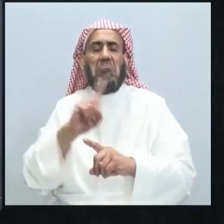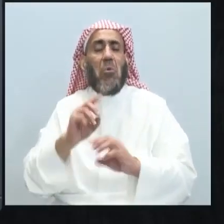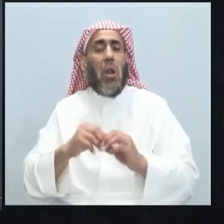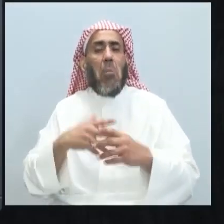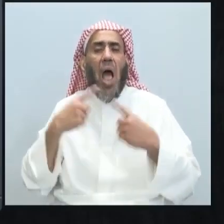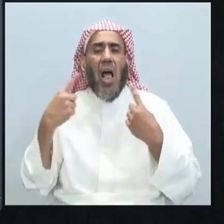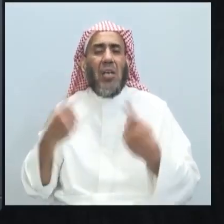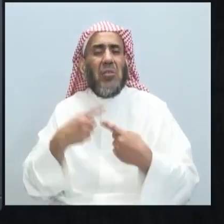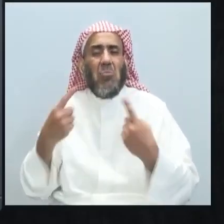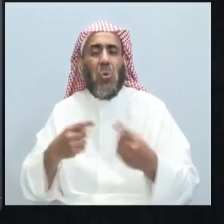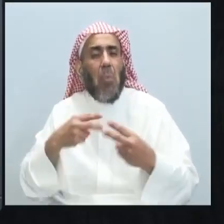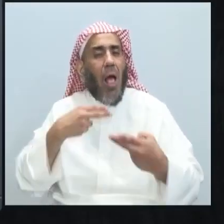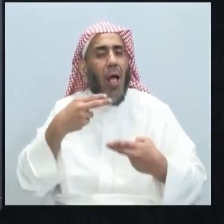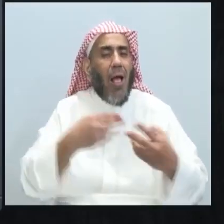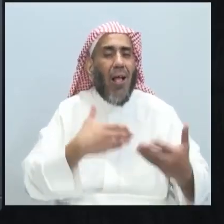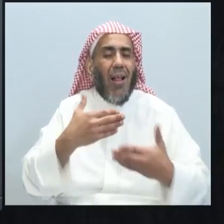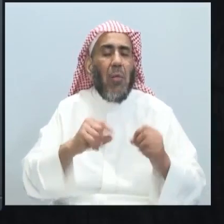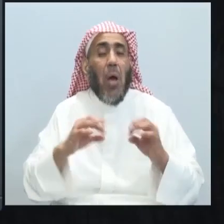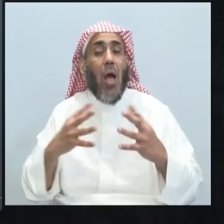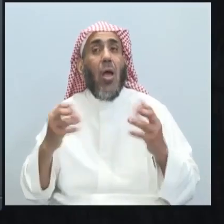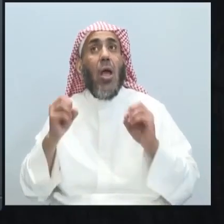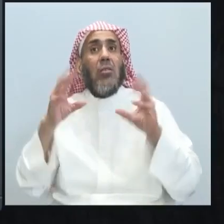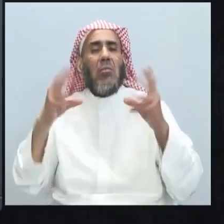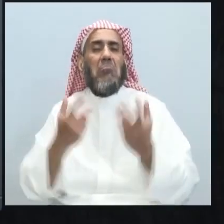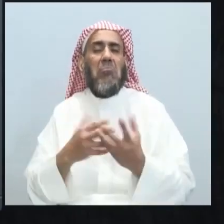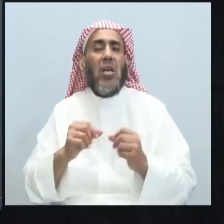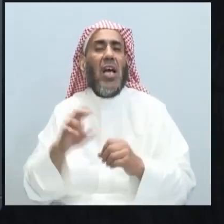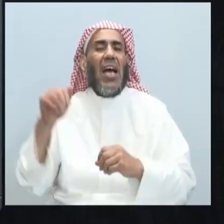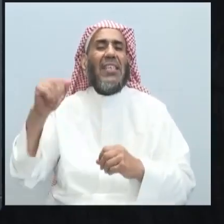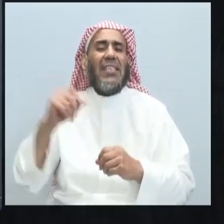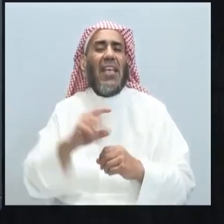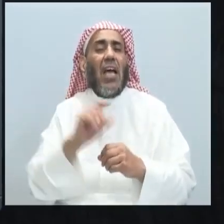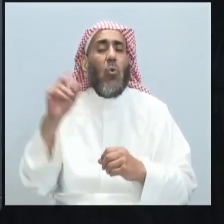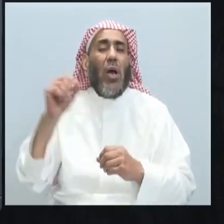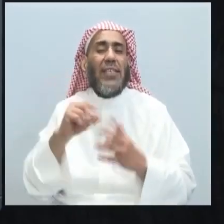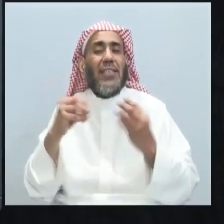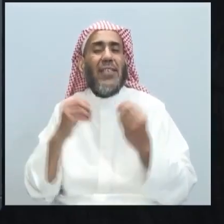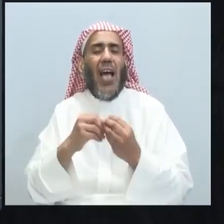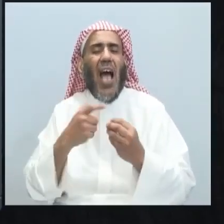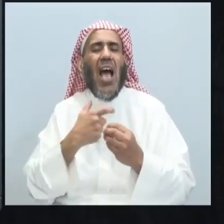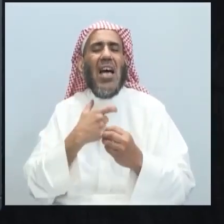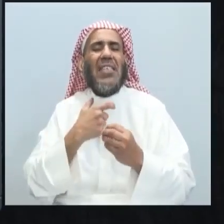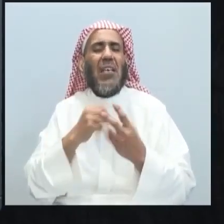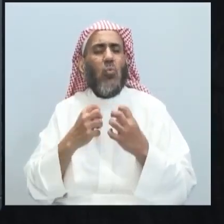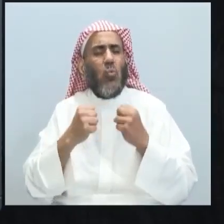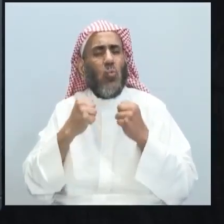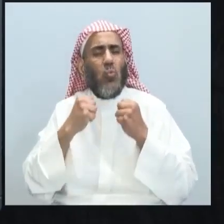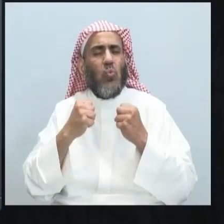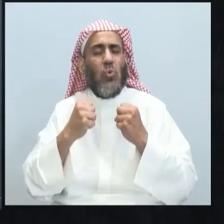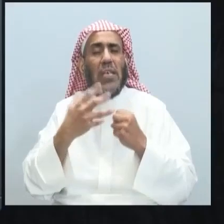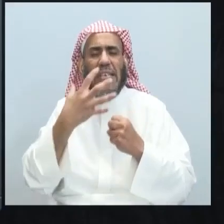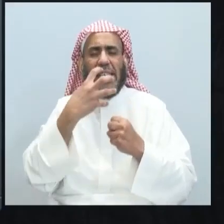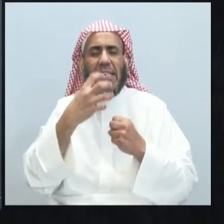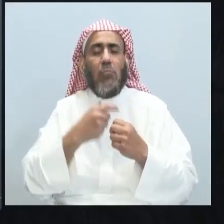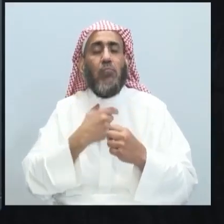اسمر مع من يسمر ويسهر غصان غصان ايضا في غصه في شده ان الحزن